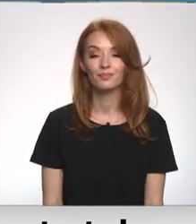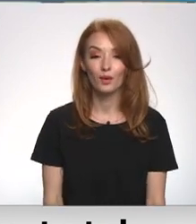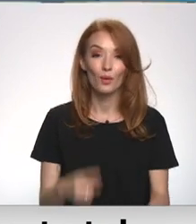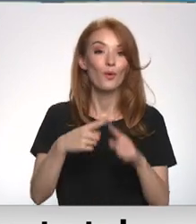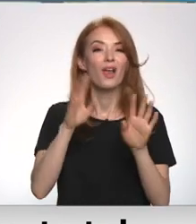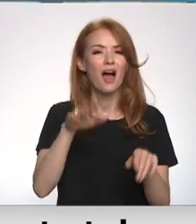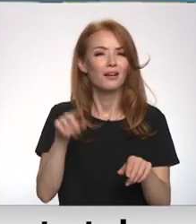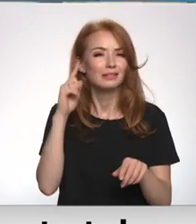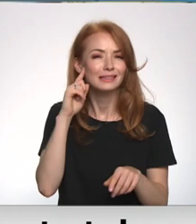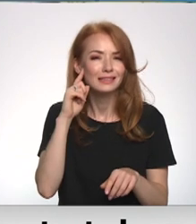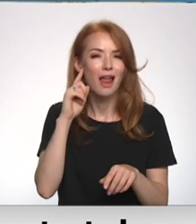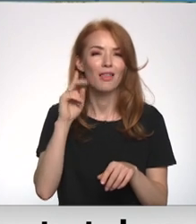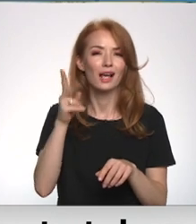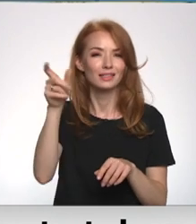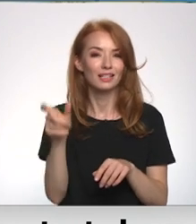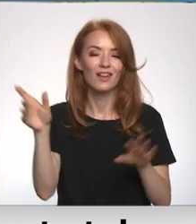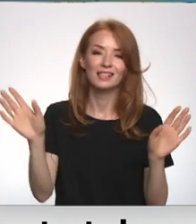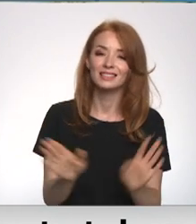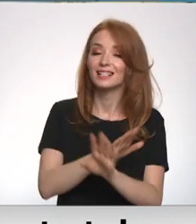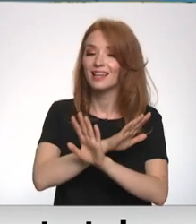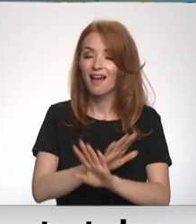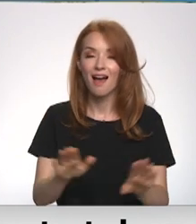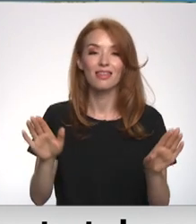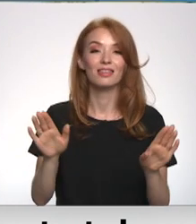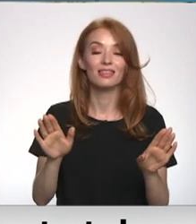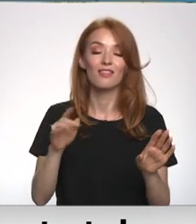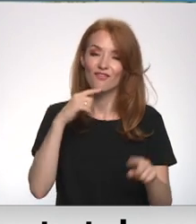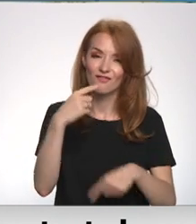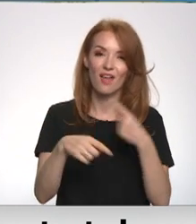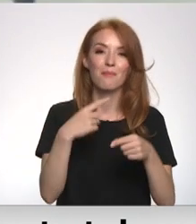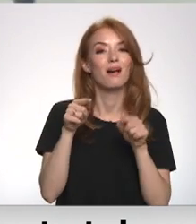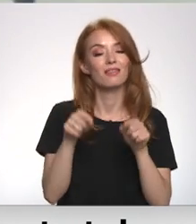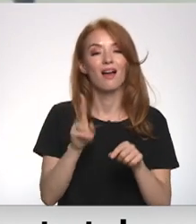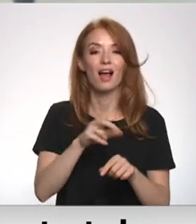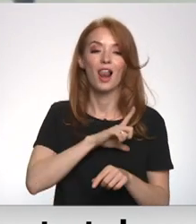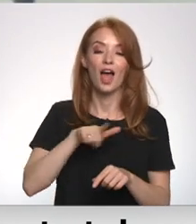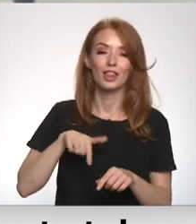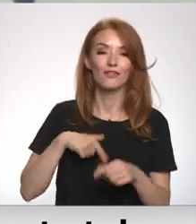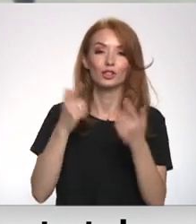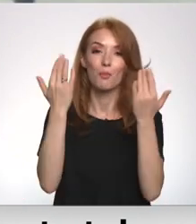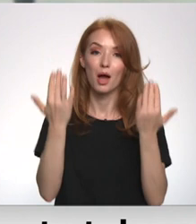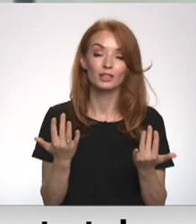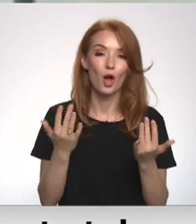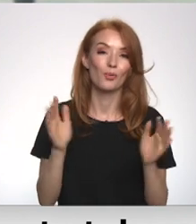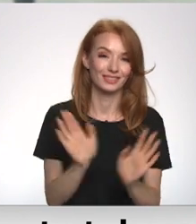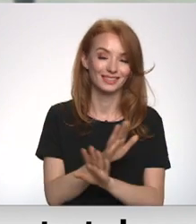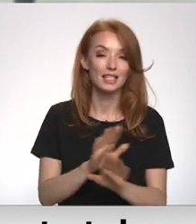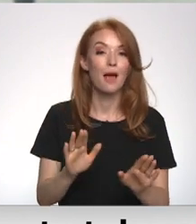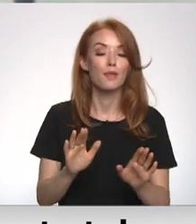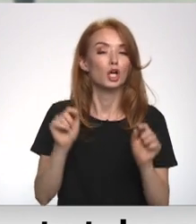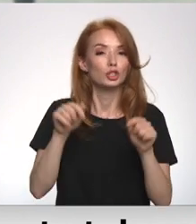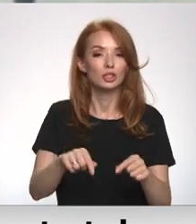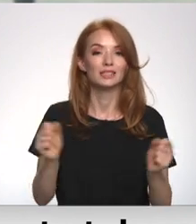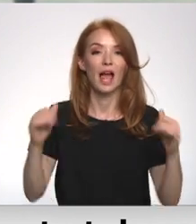var dzirdēt arī, ka cilvēki dzied dziesmas, kā jau tas ir vienmēr pieņemts latviešu pasākumos. Tomēr šis saiet